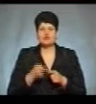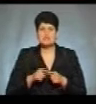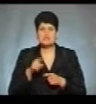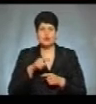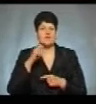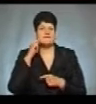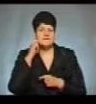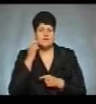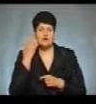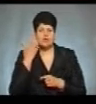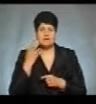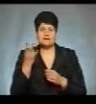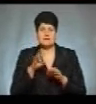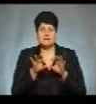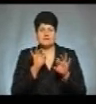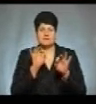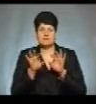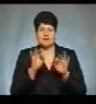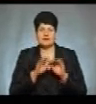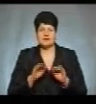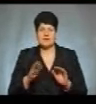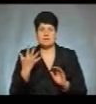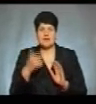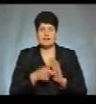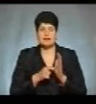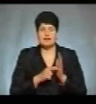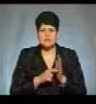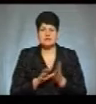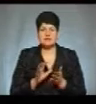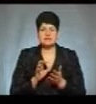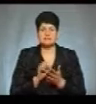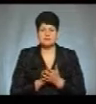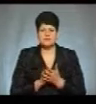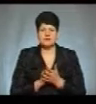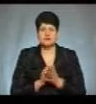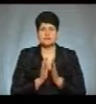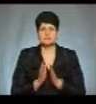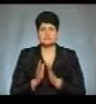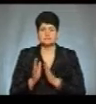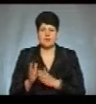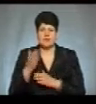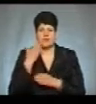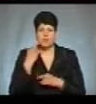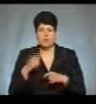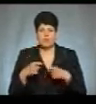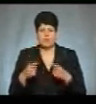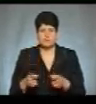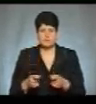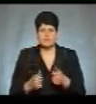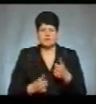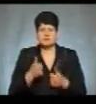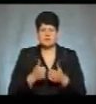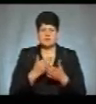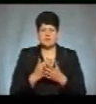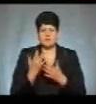вік, коли варто відбирати дітей, п'ятикласників, до занять, систематичних занять з легкої атлетики. Самі змагання містить